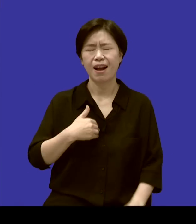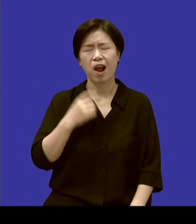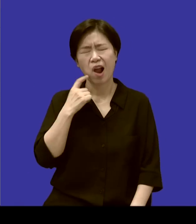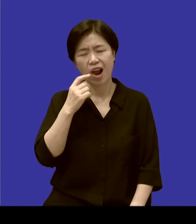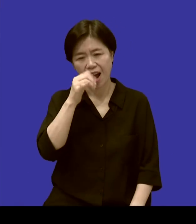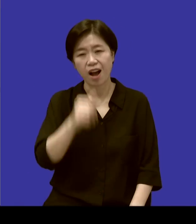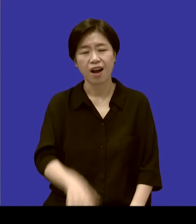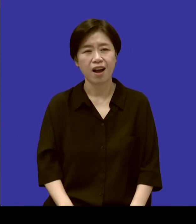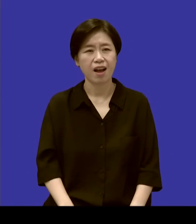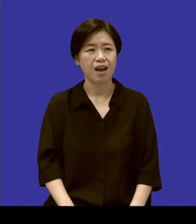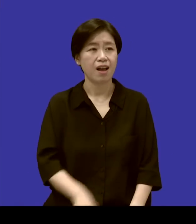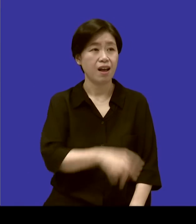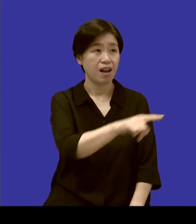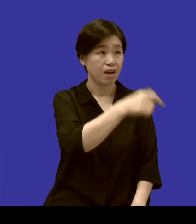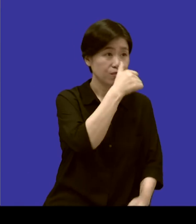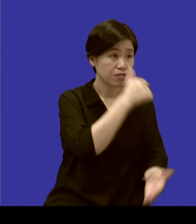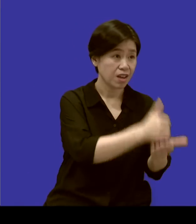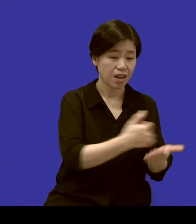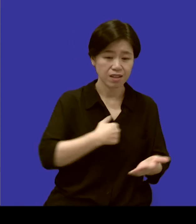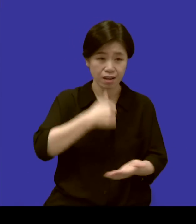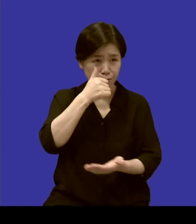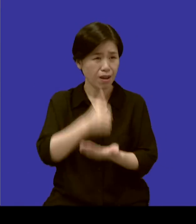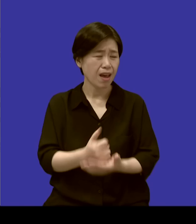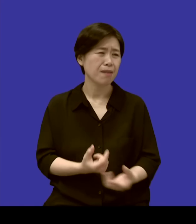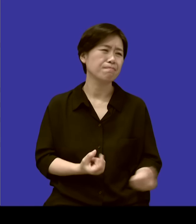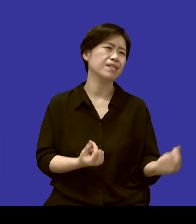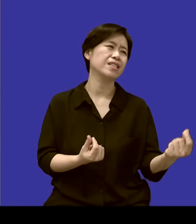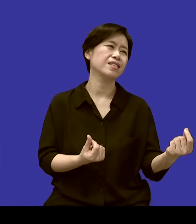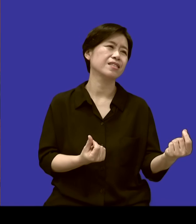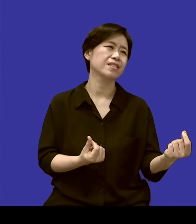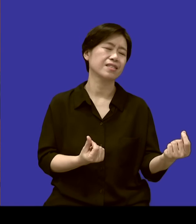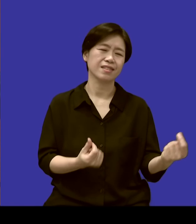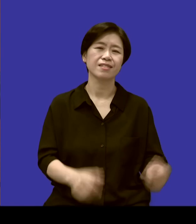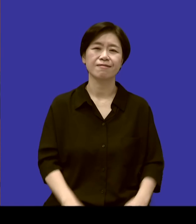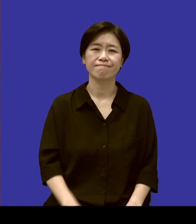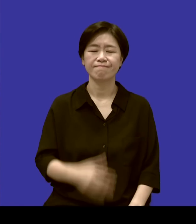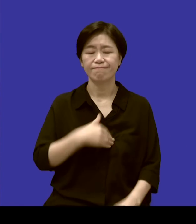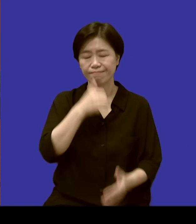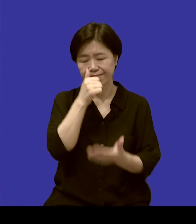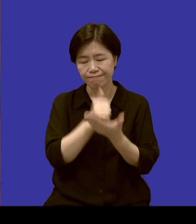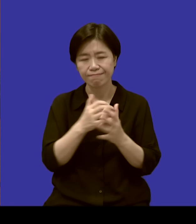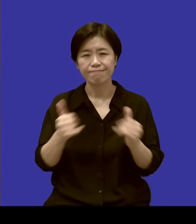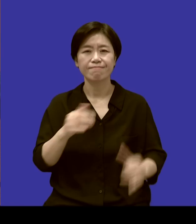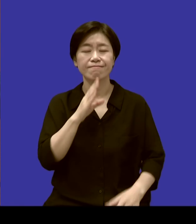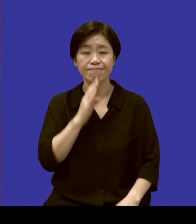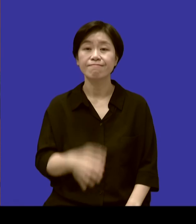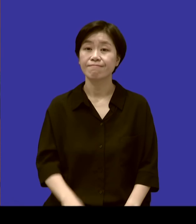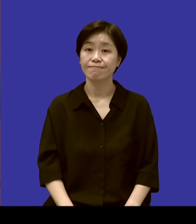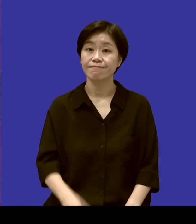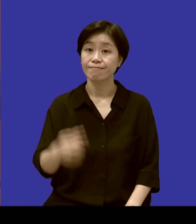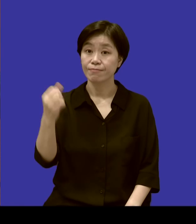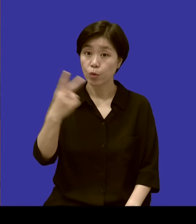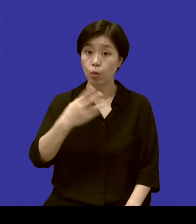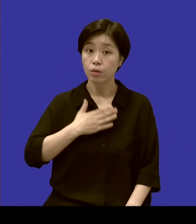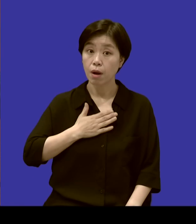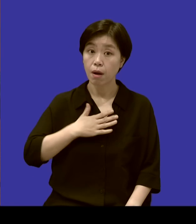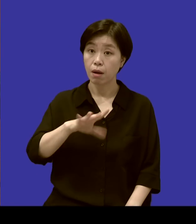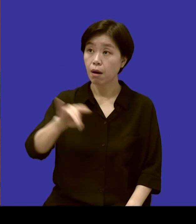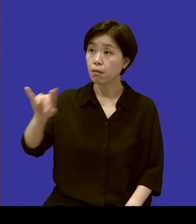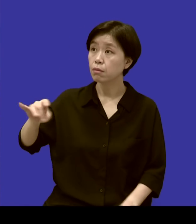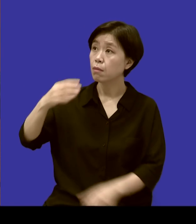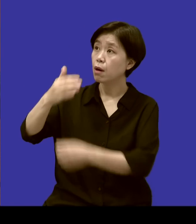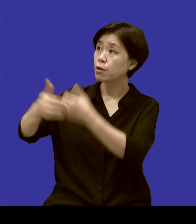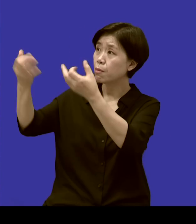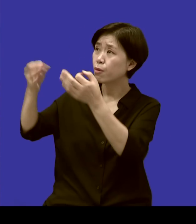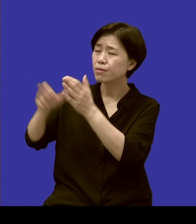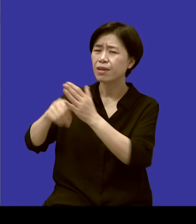형제님이랑 나랑 도토리 키재기야. 나도 너무너무 죄인이었어. 그리고도 난 아직도 가끔 하나님 앞에 실수도